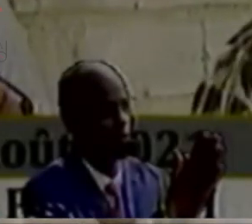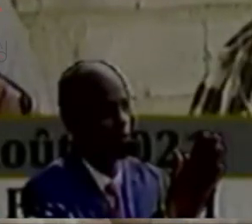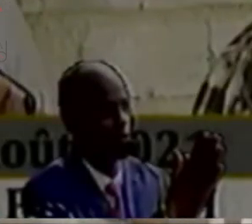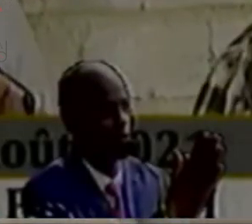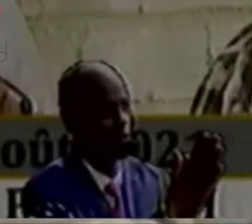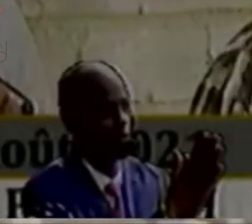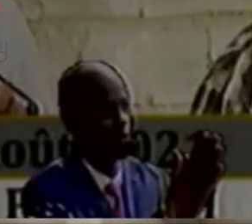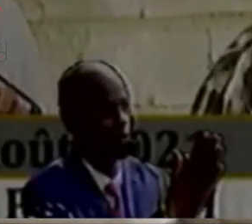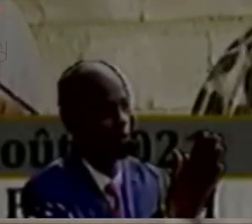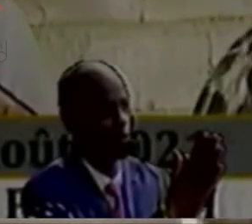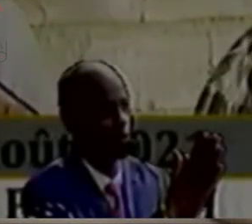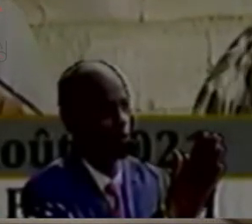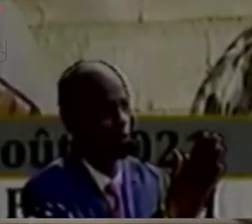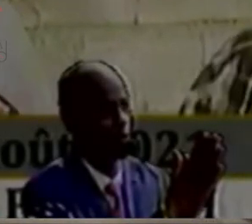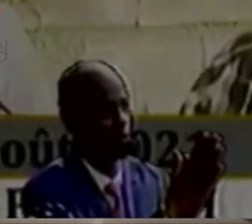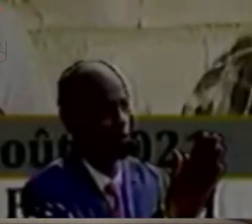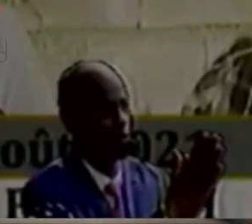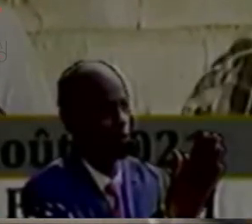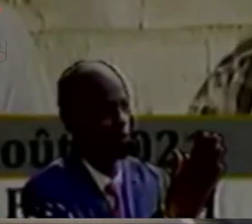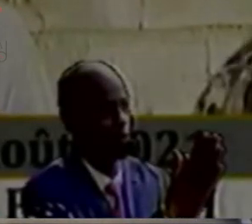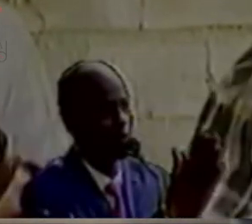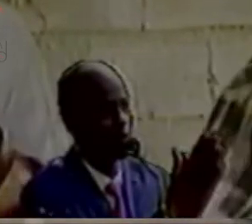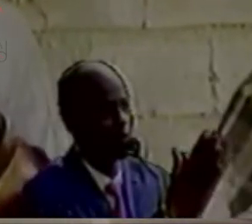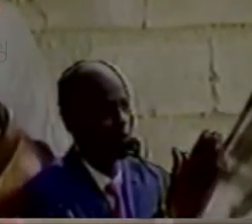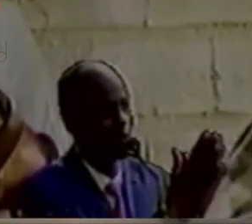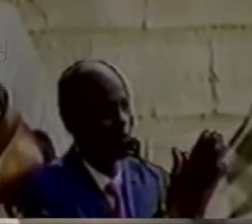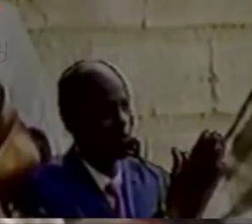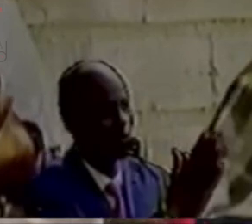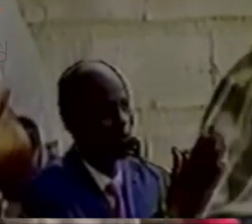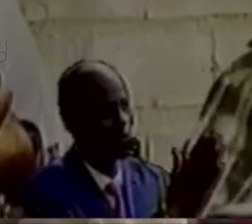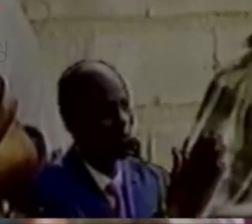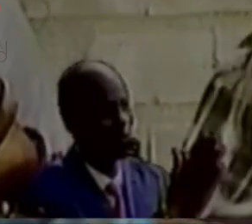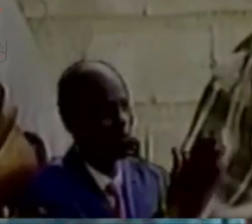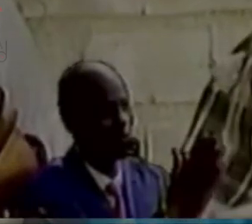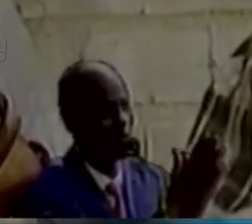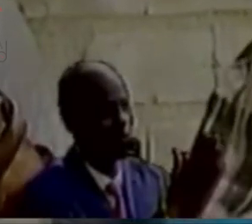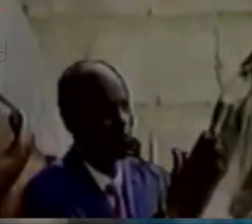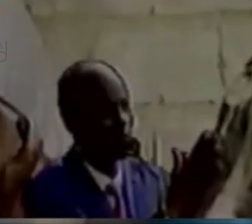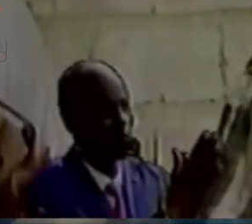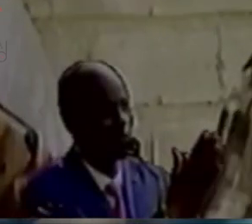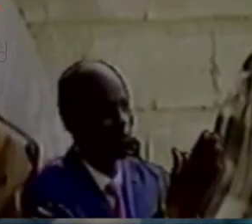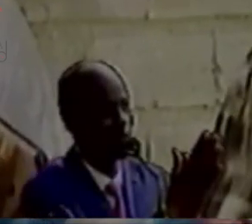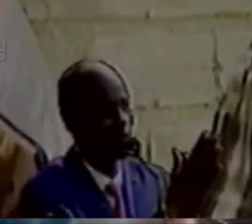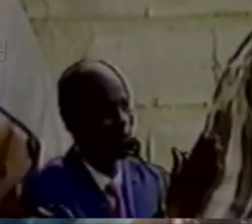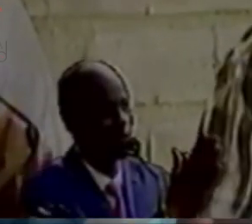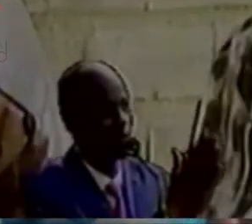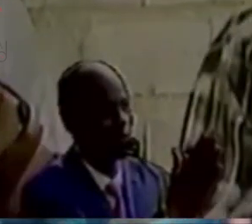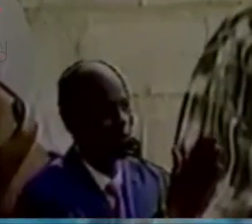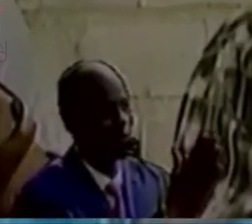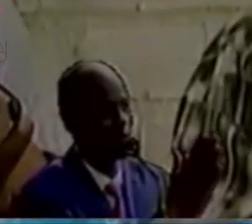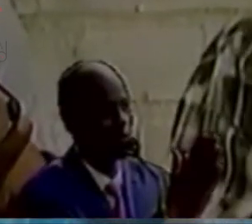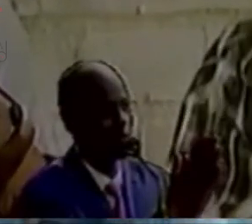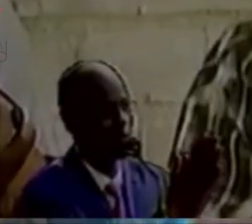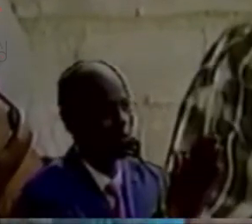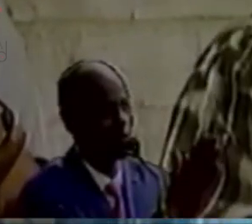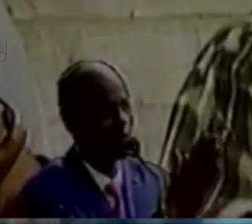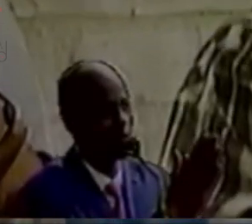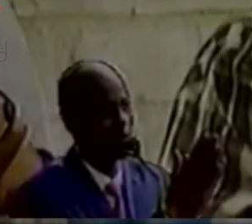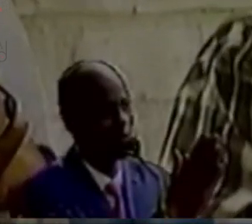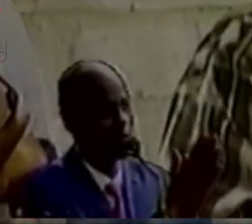fatra, que vous traversez. Alors nous voulons, je vous dis, reprendre l'idéal, les ancêtres nous qui demandent pour nous vivre dans la propriété, dans